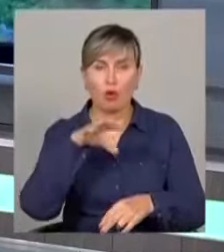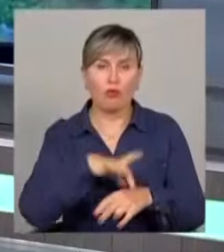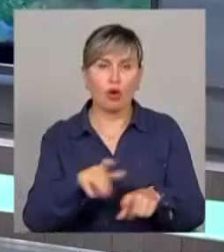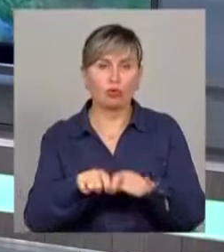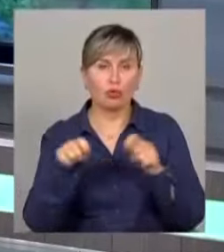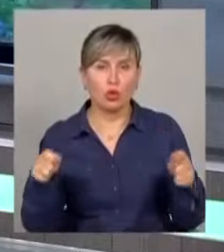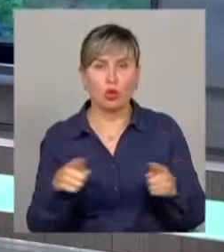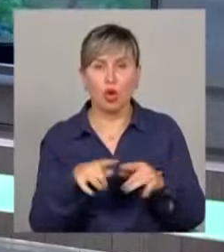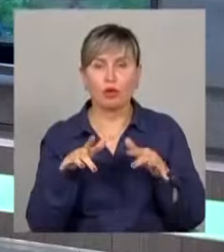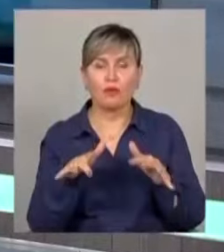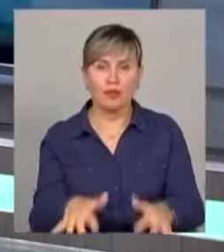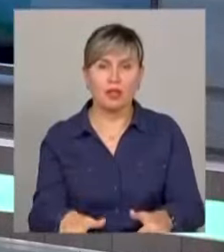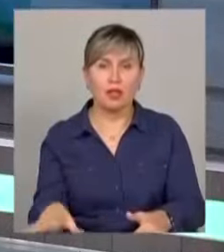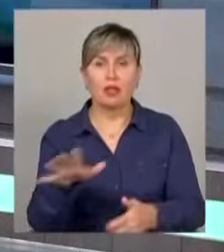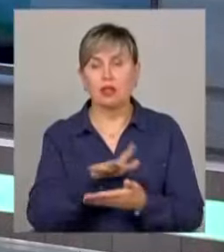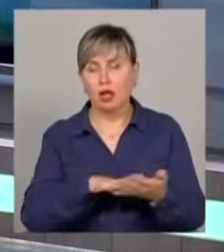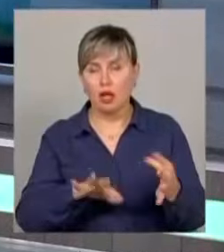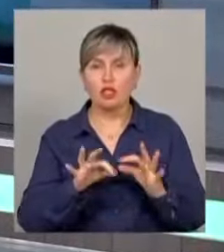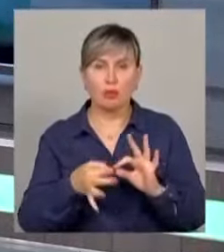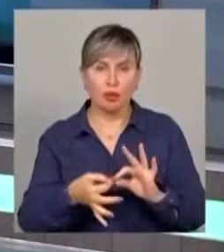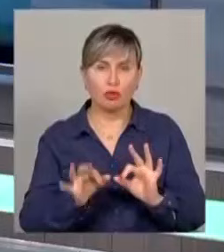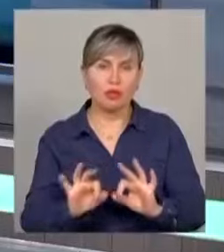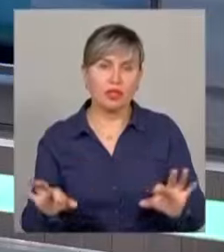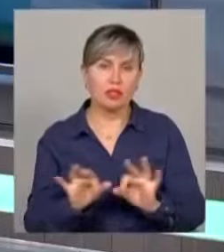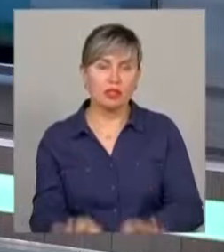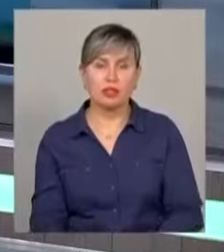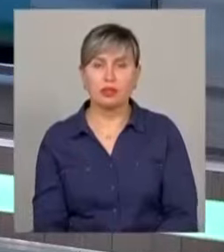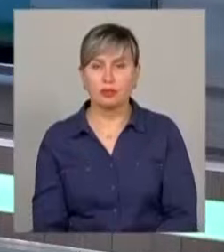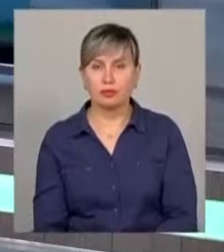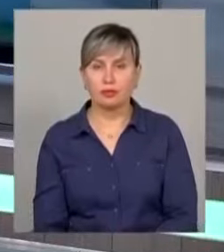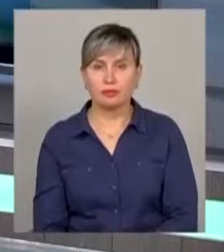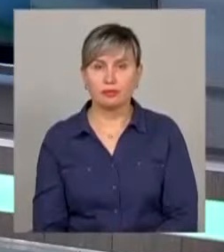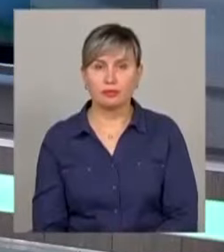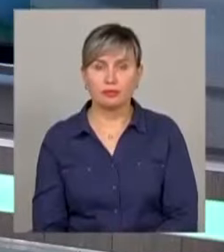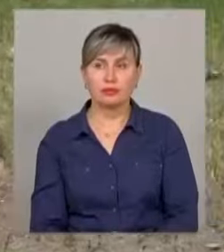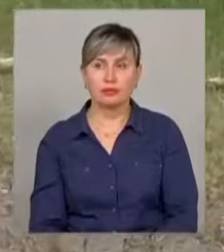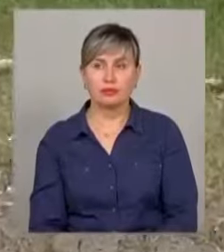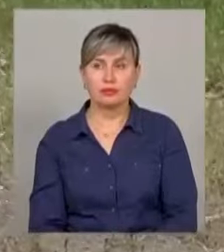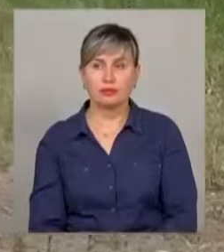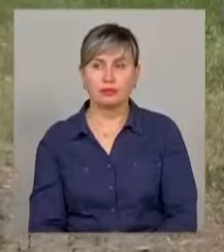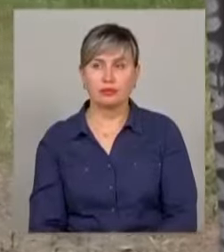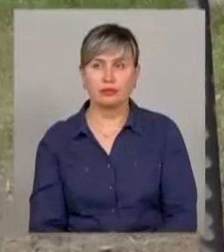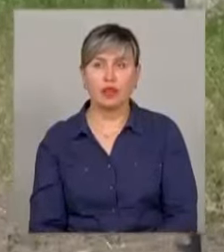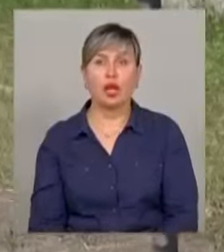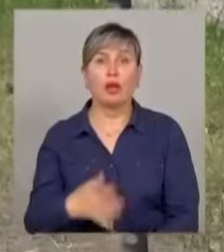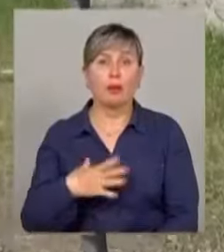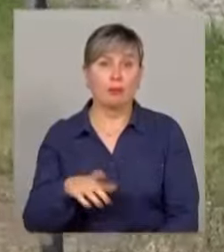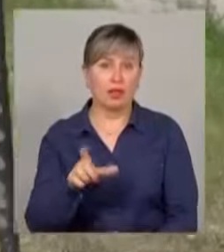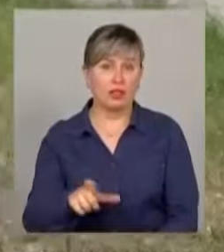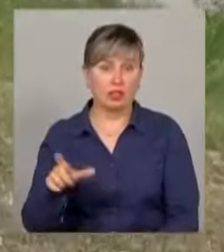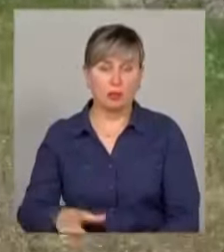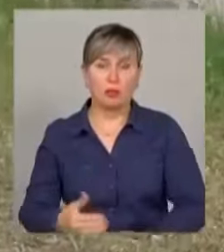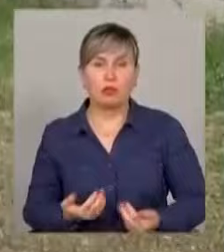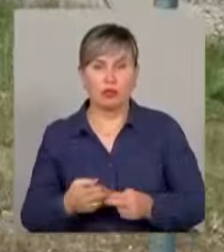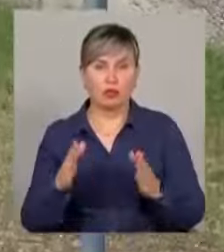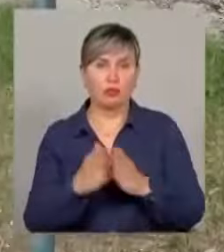заведено уголовное дело. Все подробности этой истории узнавала Адель Акжаркенова. Потерпевшие проживали в этом